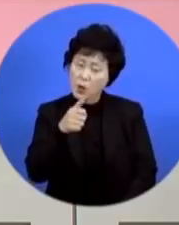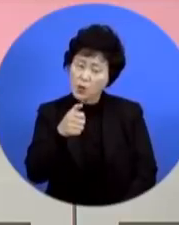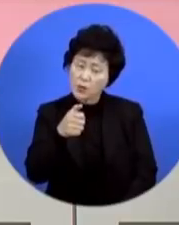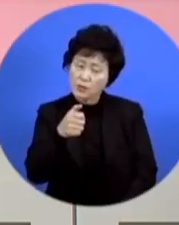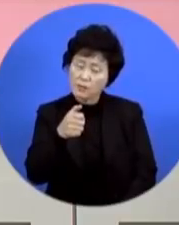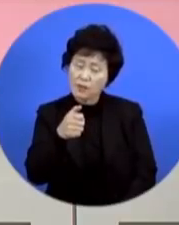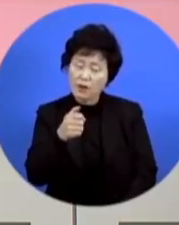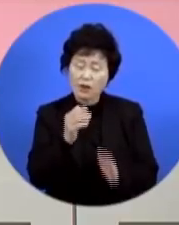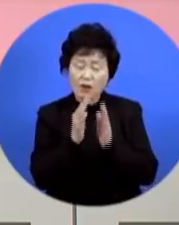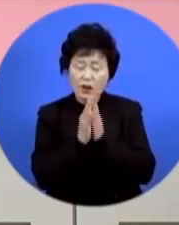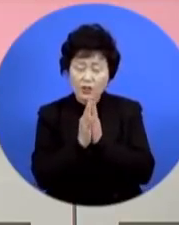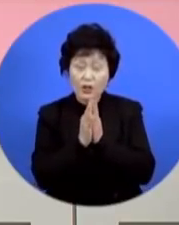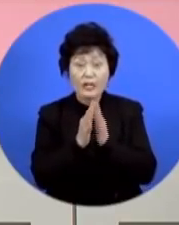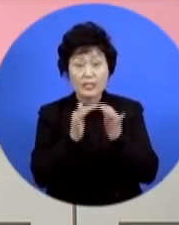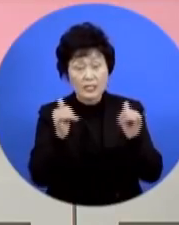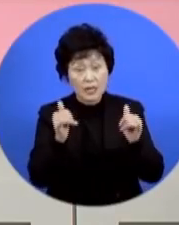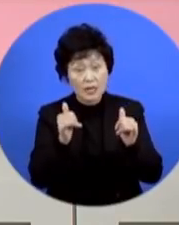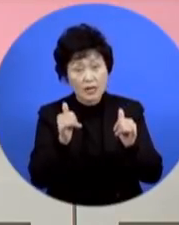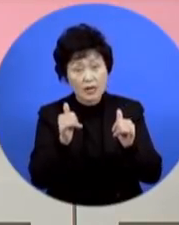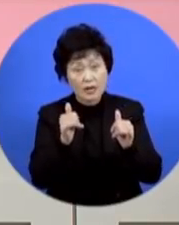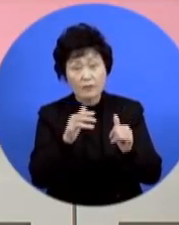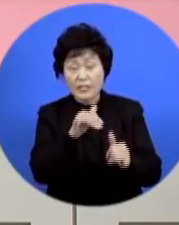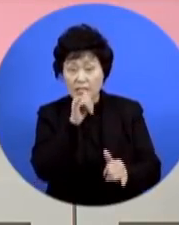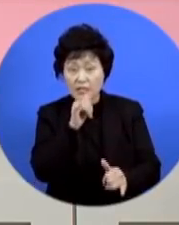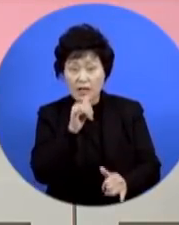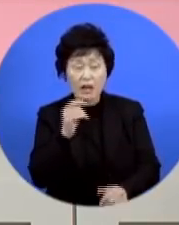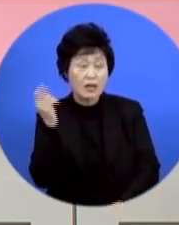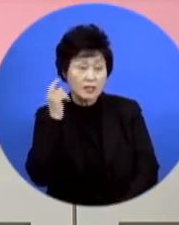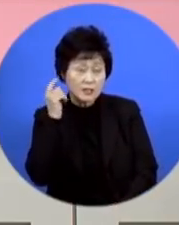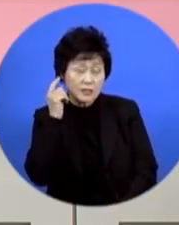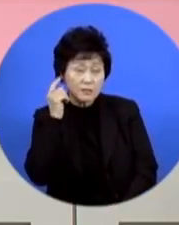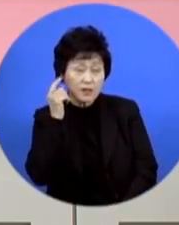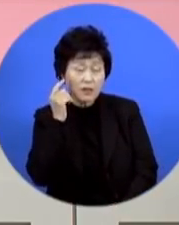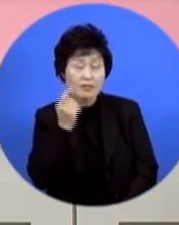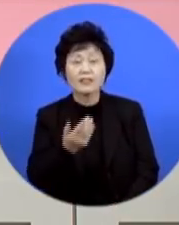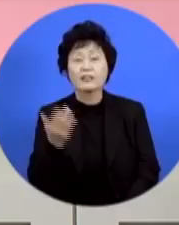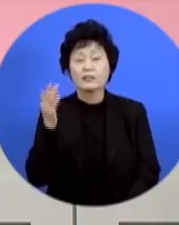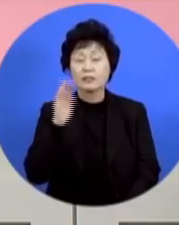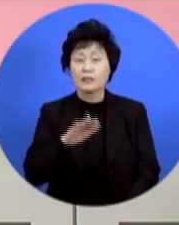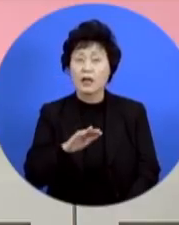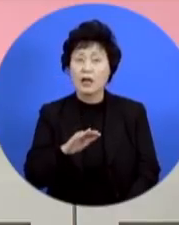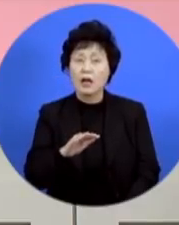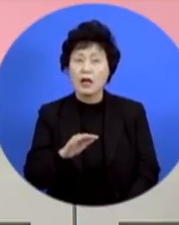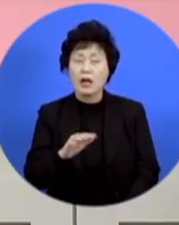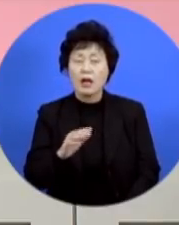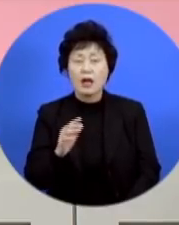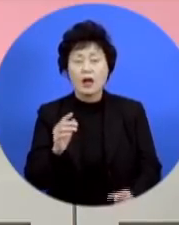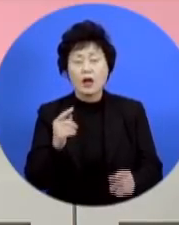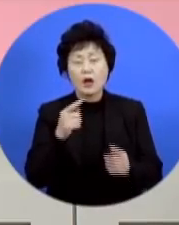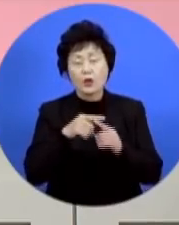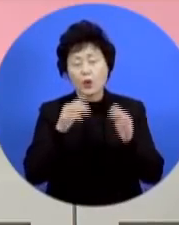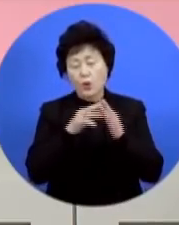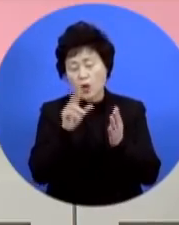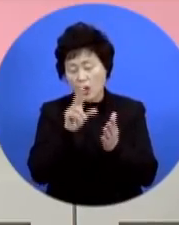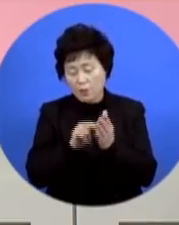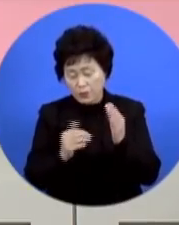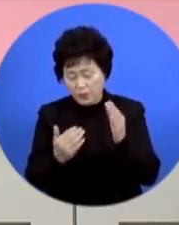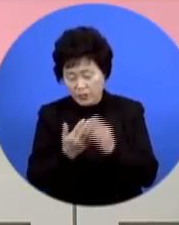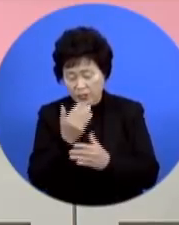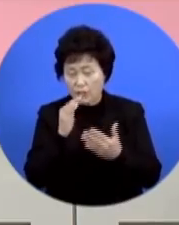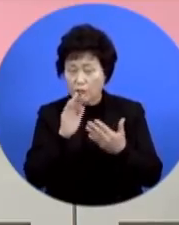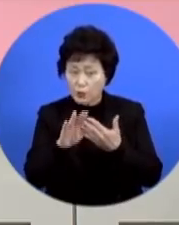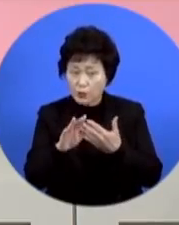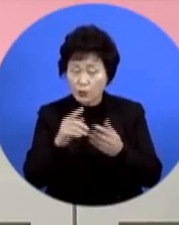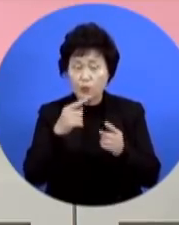언젠가 해봤으면 좋겠다고 생각했는데 그 사건 터지고 나서 아, 이 교회를 지키는 것은 정말 기도하는